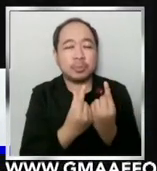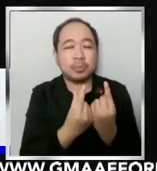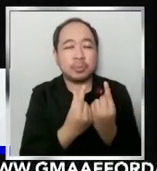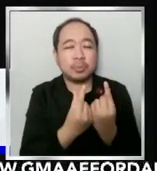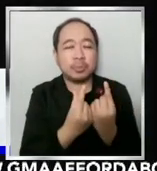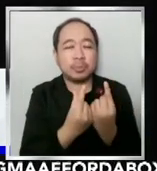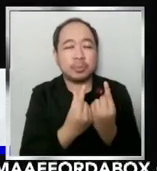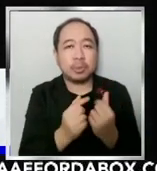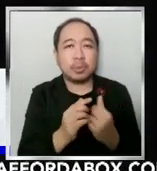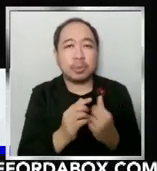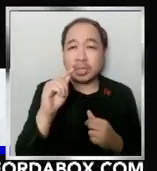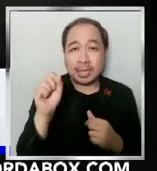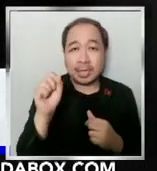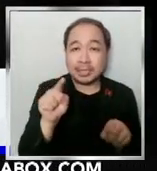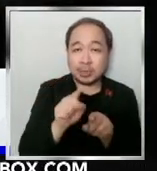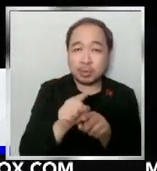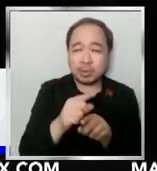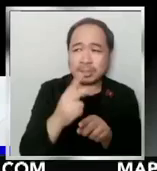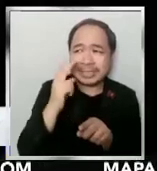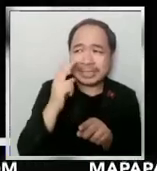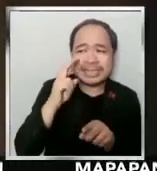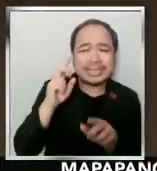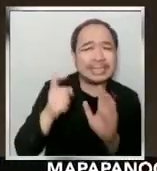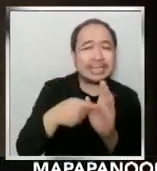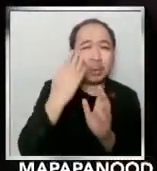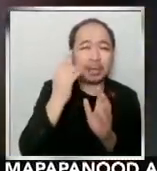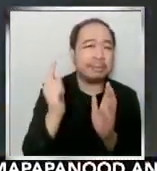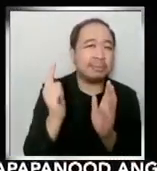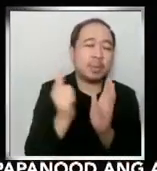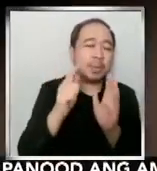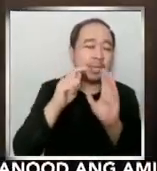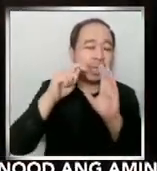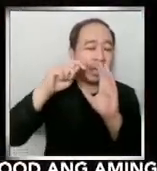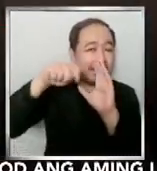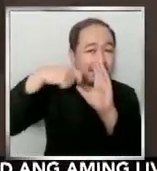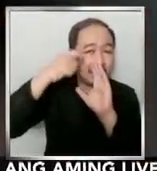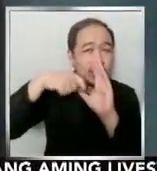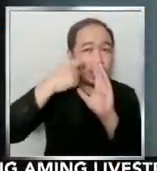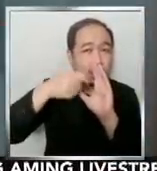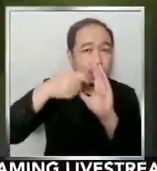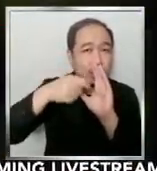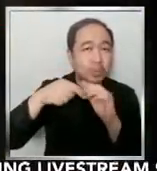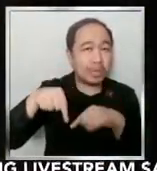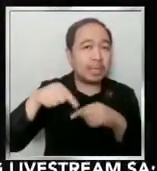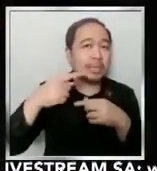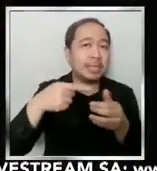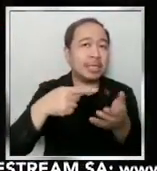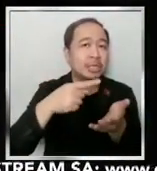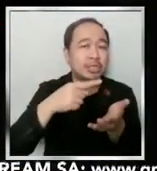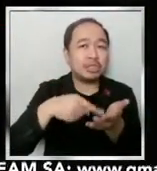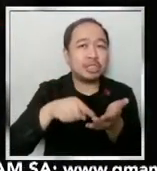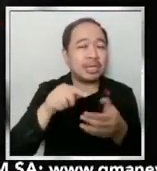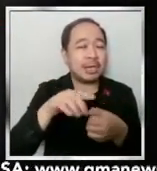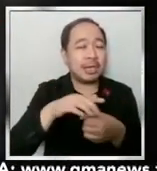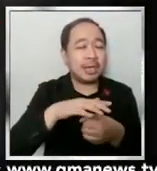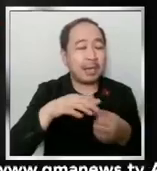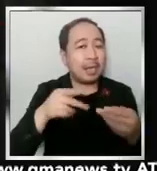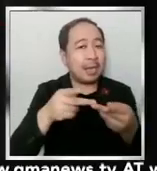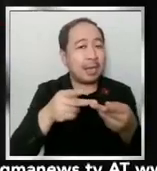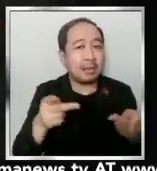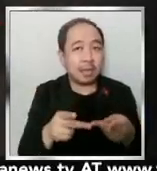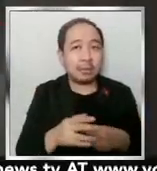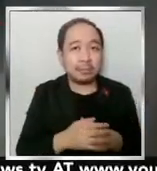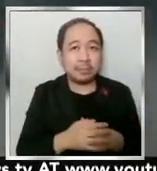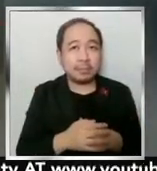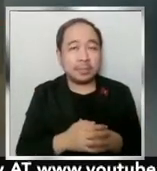mahigpit daw na ipinagbabawal ang pagkuha ng video sa checkpoint area. Ang pagkukuha po ng video in security checkpoint